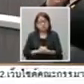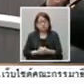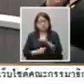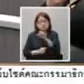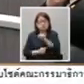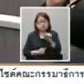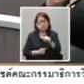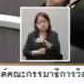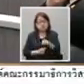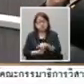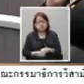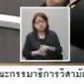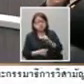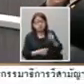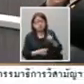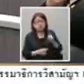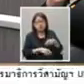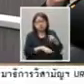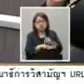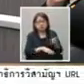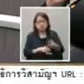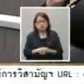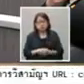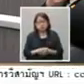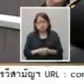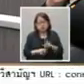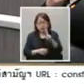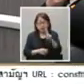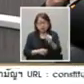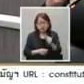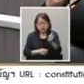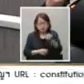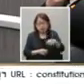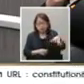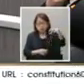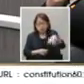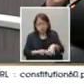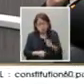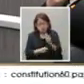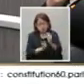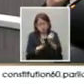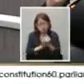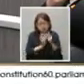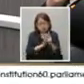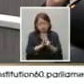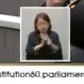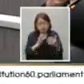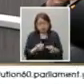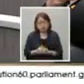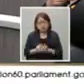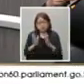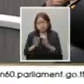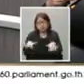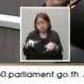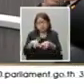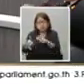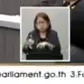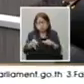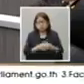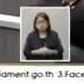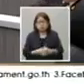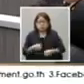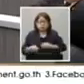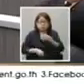สภามันเป็นองค์กรครับเป็นนิติบัญญัตินะครับปล่อยให้คนแบบพันนี้นะครับมาพูดอย่